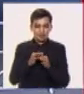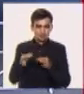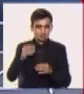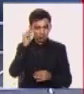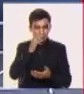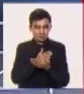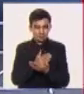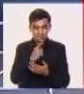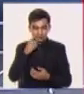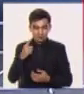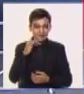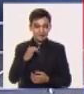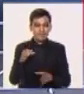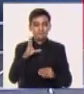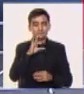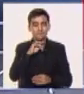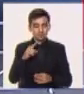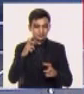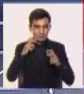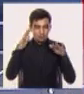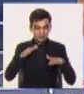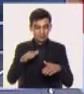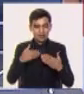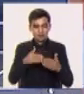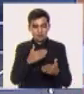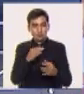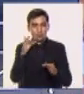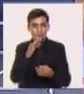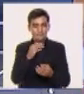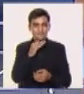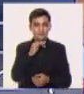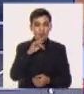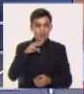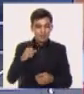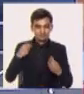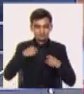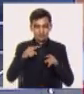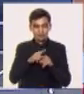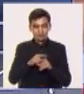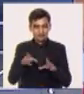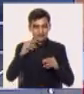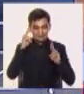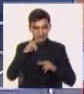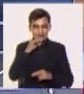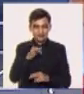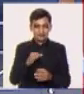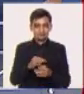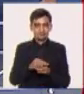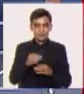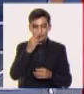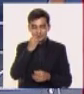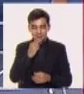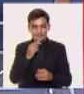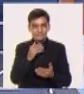зарубежье. Некоторые вузы до сих пор не определились с формой обучения. А те заведения, где семестр начнется в привычном формате,